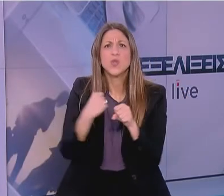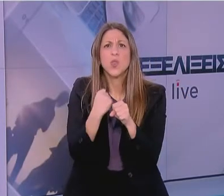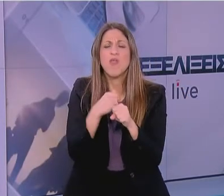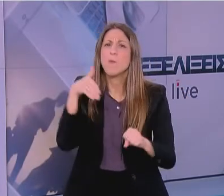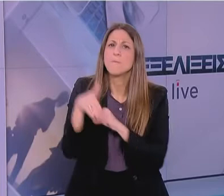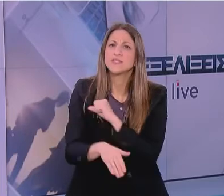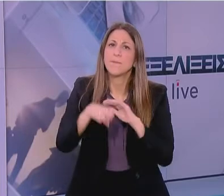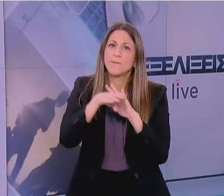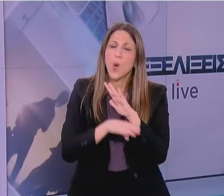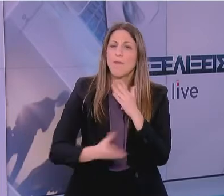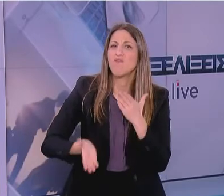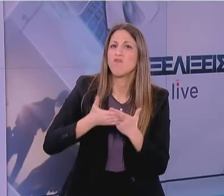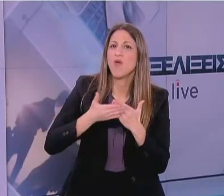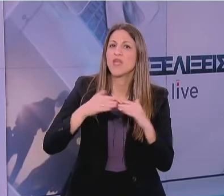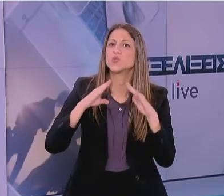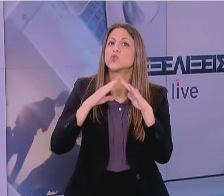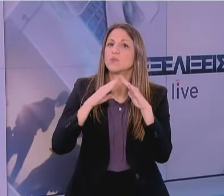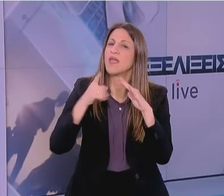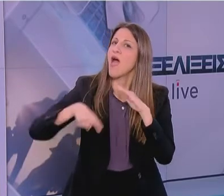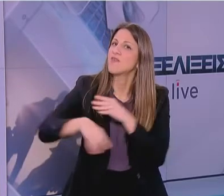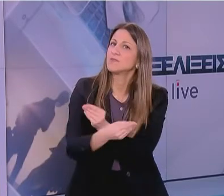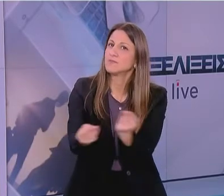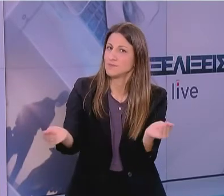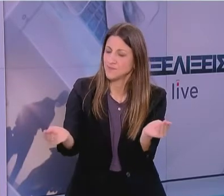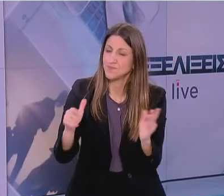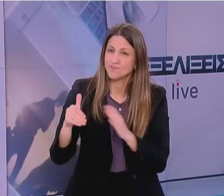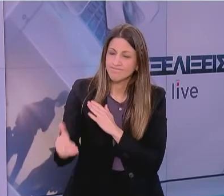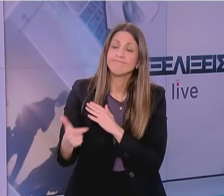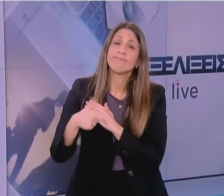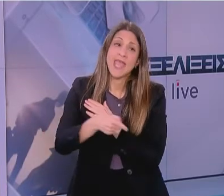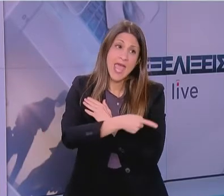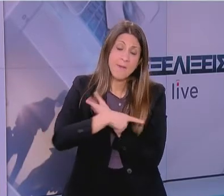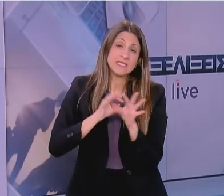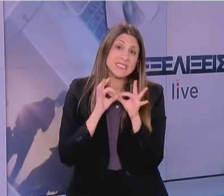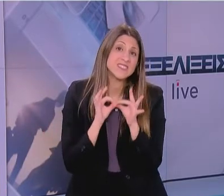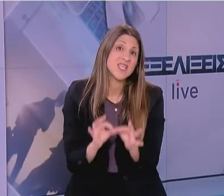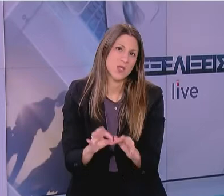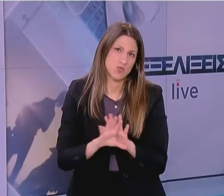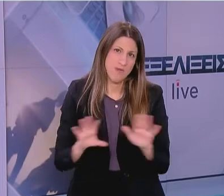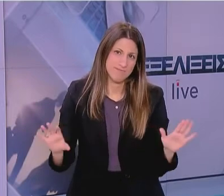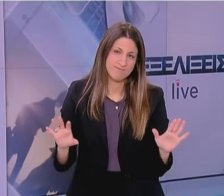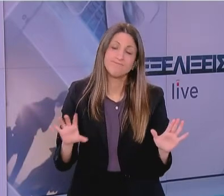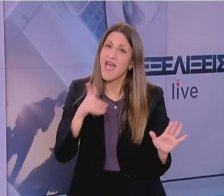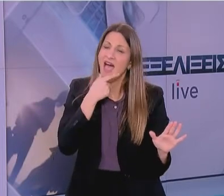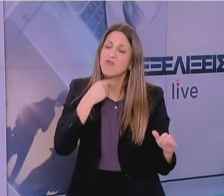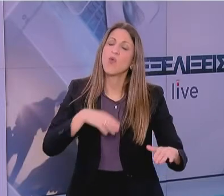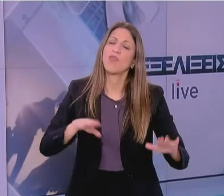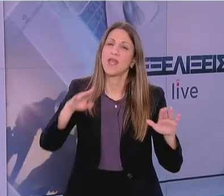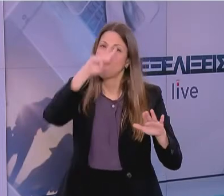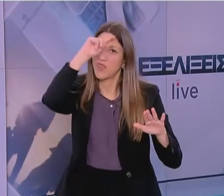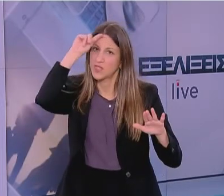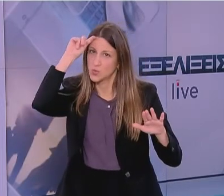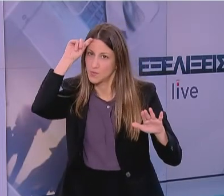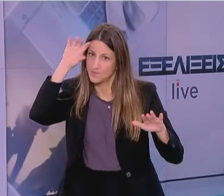Αγαπητοί μου συμπολίτες, κυρίες και κύριοι, η μάχη που δίνουμε συνεχίζει να είναι δύσκολη. Και το χειρότερο λάθος που μπορούμε να